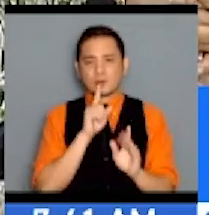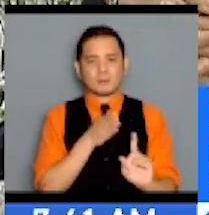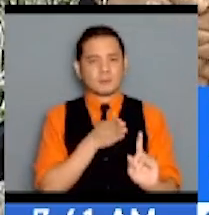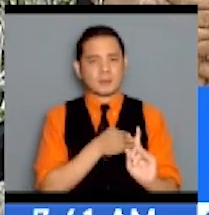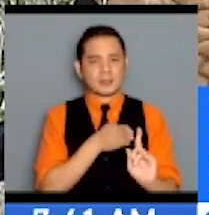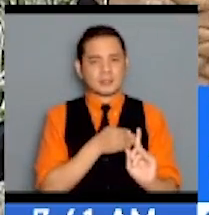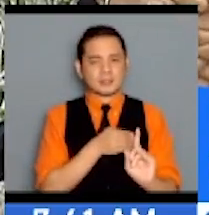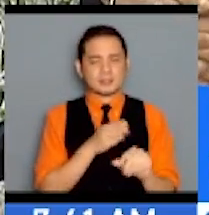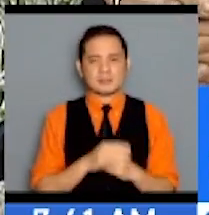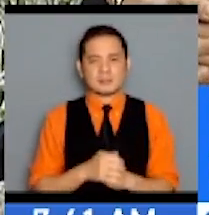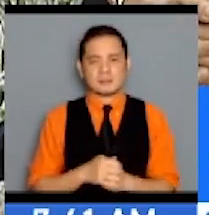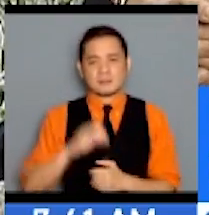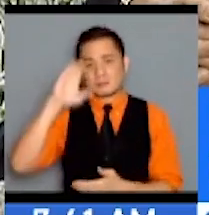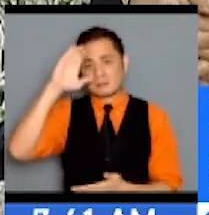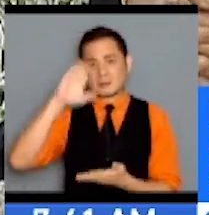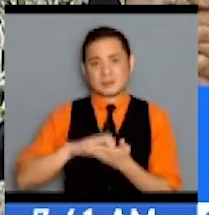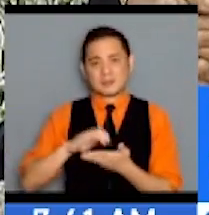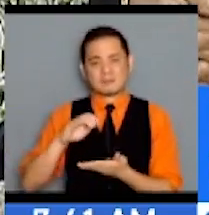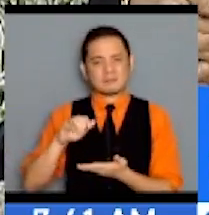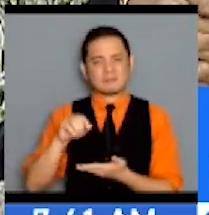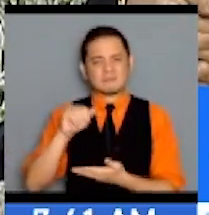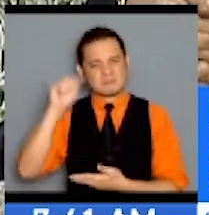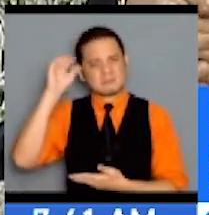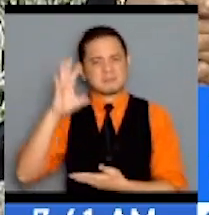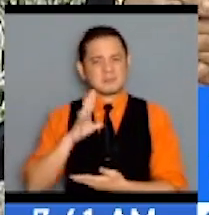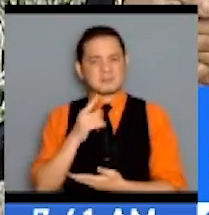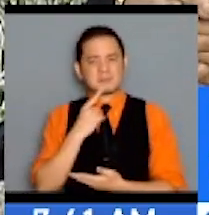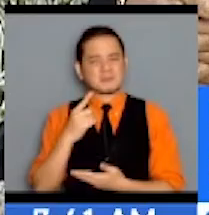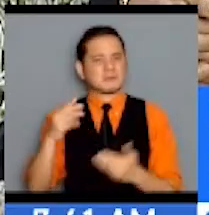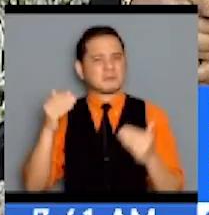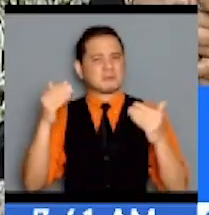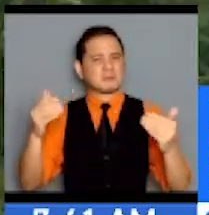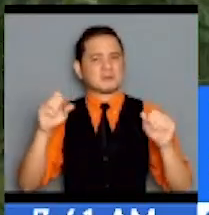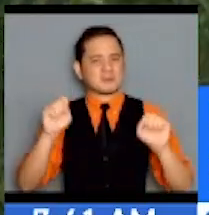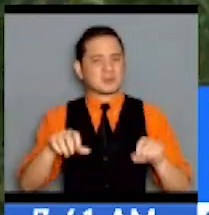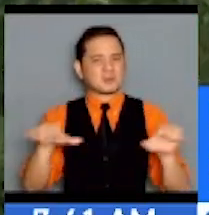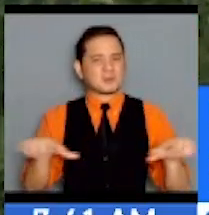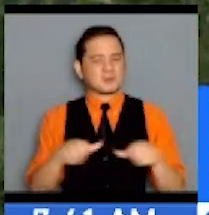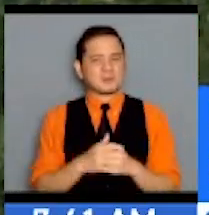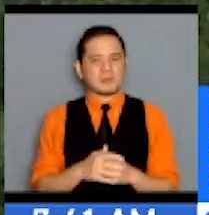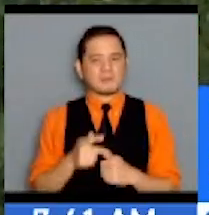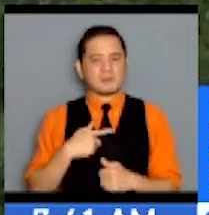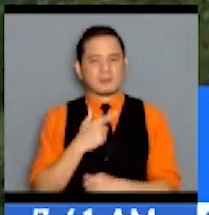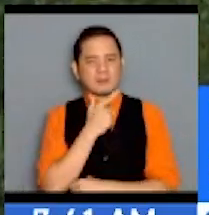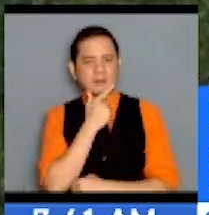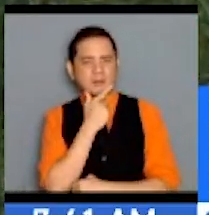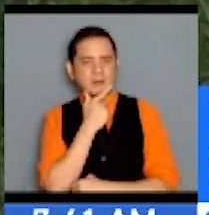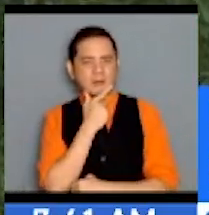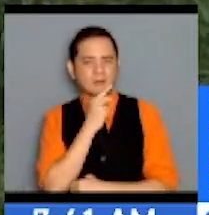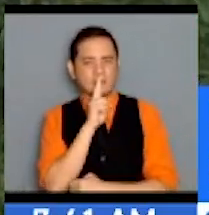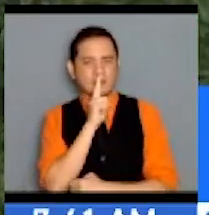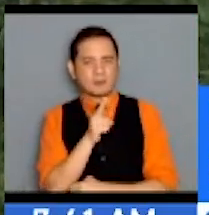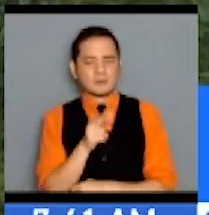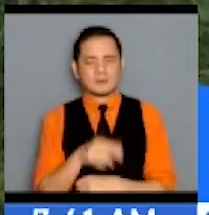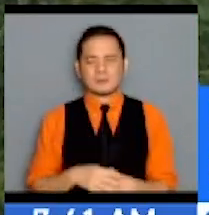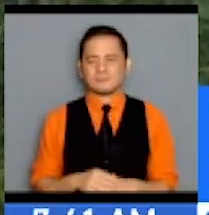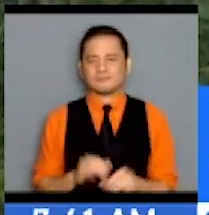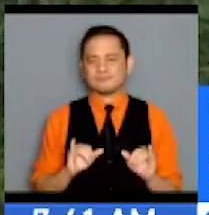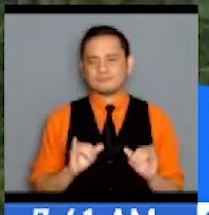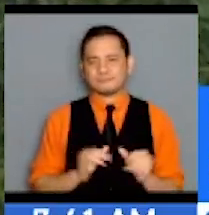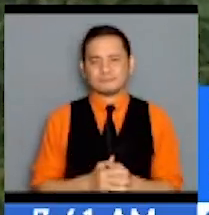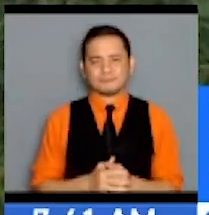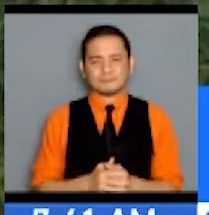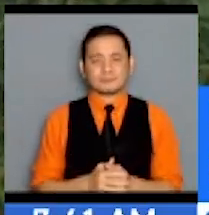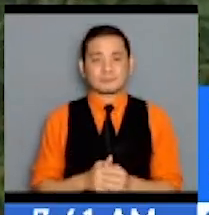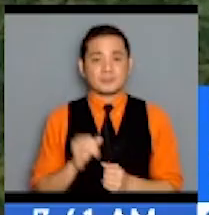lalaki, feeling nila kayang-kayang gawin. Ang mga lalaki, feeling nila, gwapo sila. Atty., mas mabigat ba ang kaso sakaling makuhana